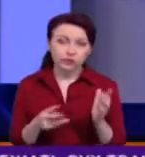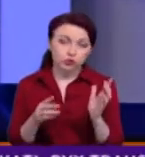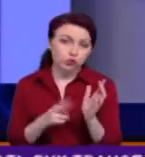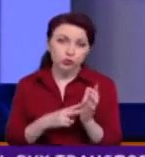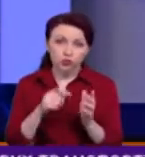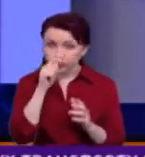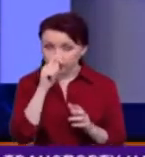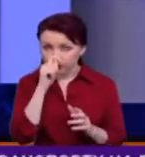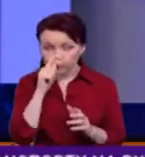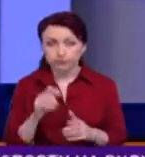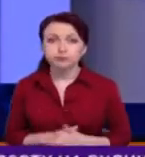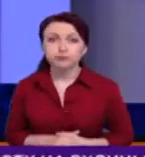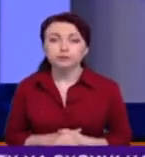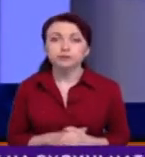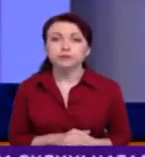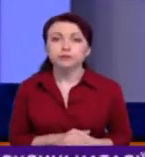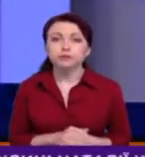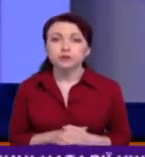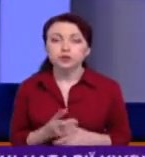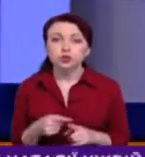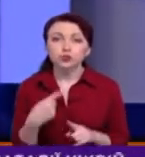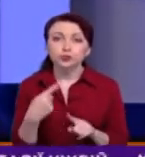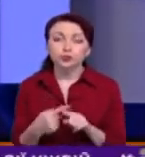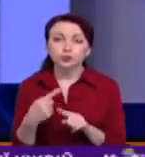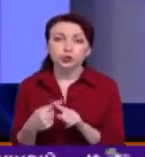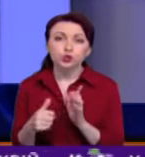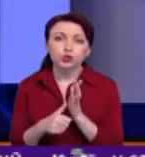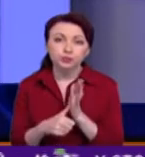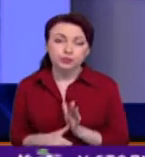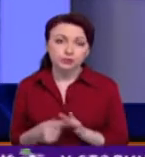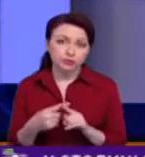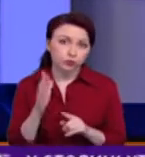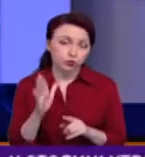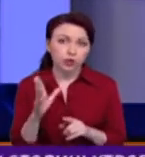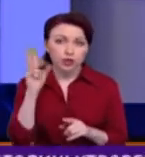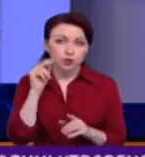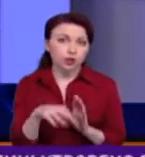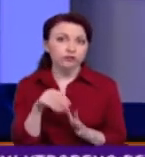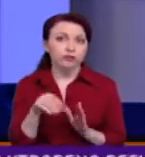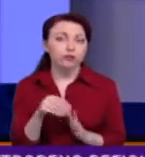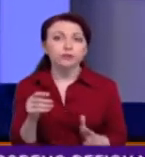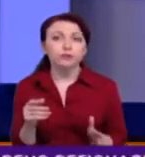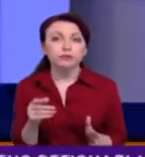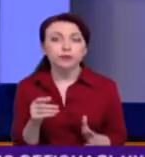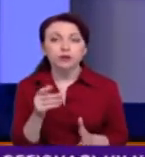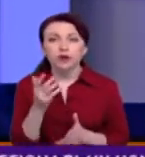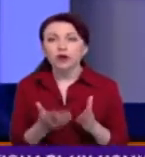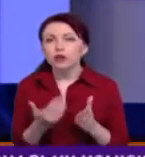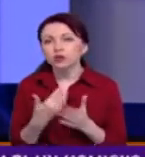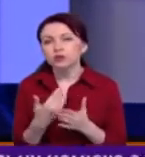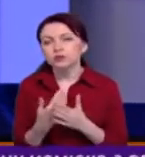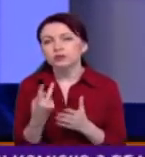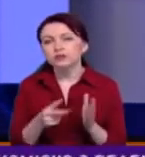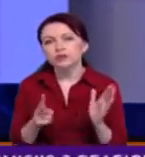квітня, оскільки приплюсувати 6 місяців – це дата виборів парламенту. Але навіть якщо брати там